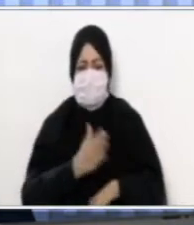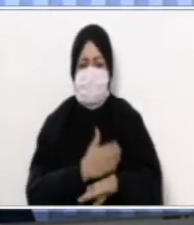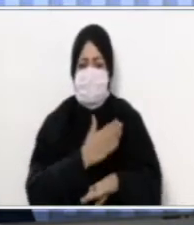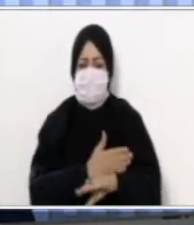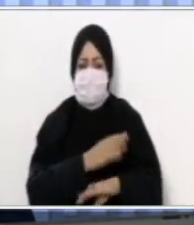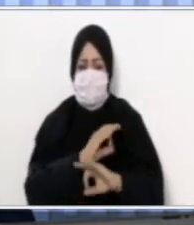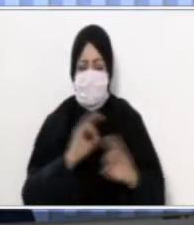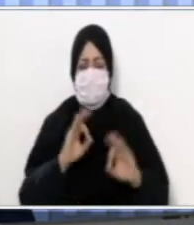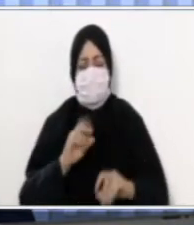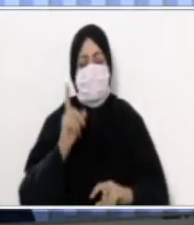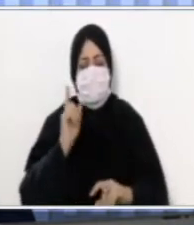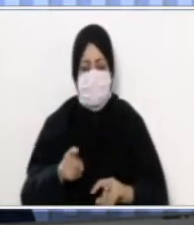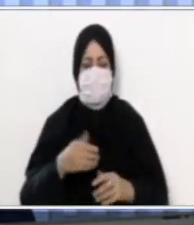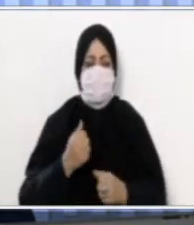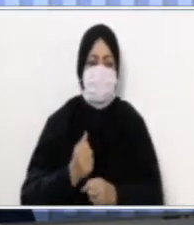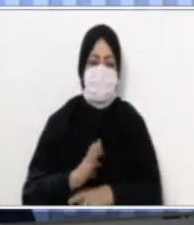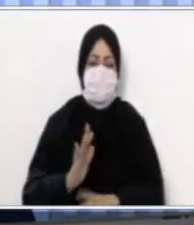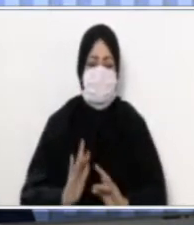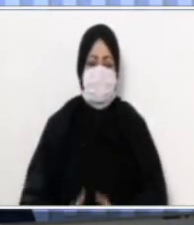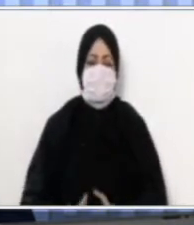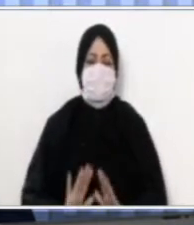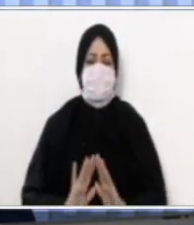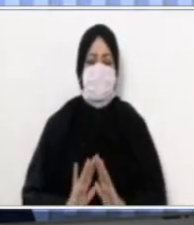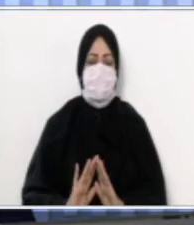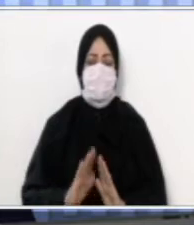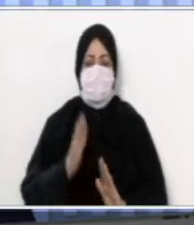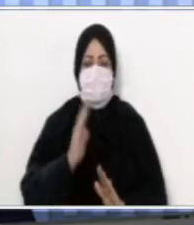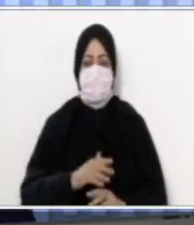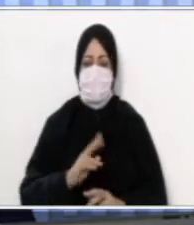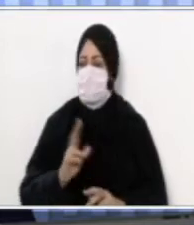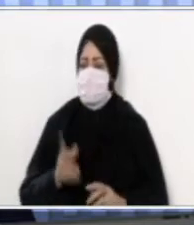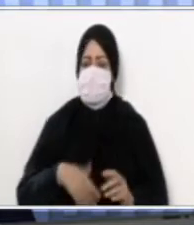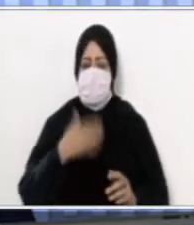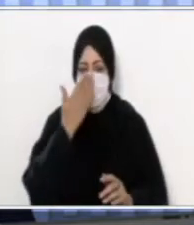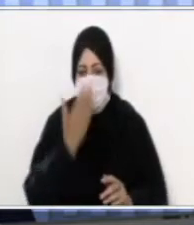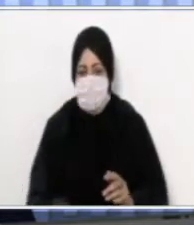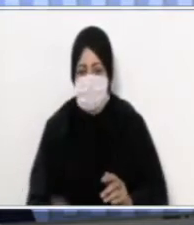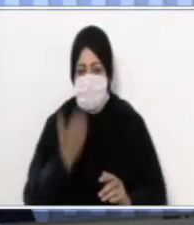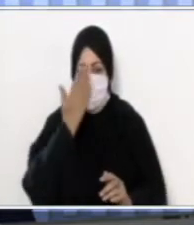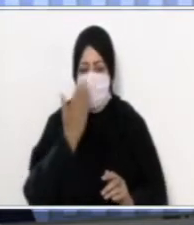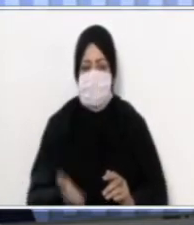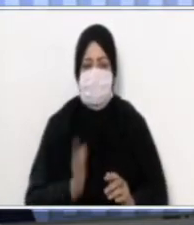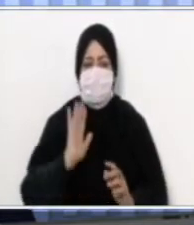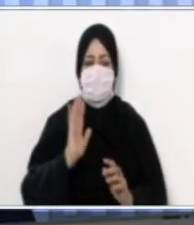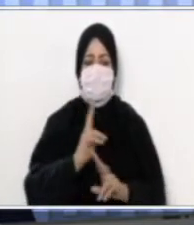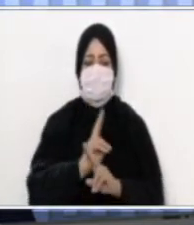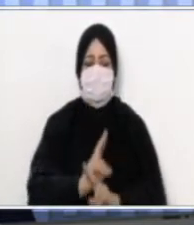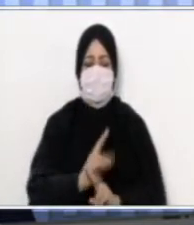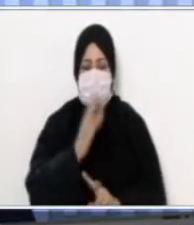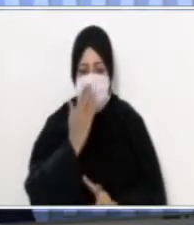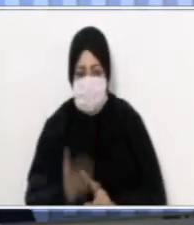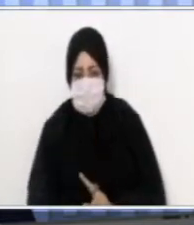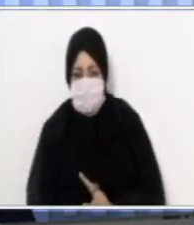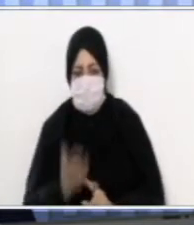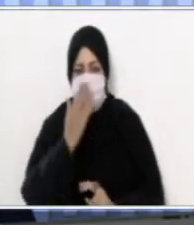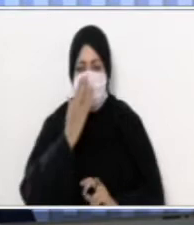وتومئين للسجود إيماءً، تومئ للسجود ومن جلوس ثم تقولي الله أكبر، ترفع من السجود،